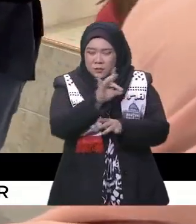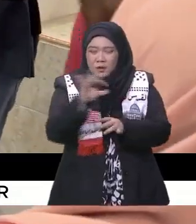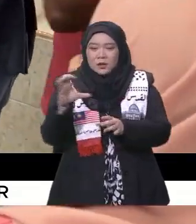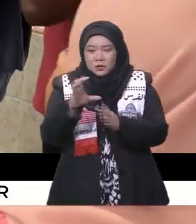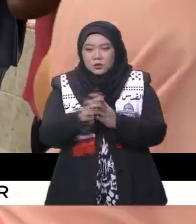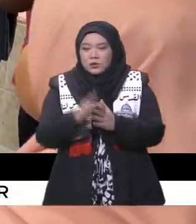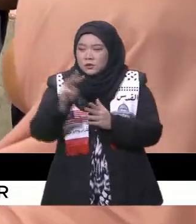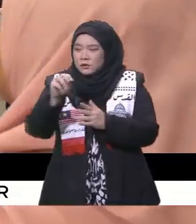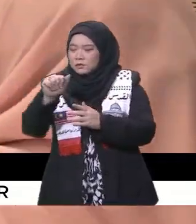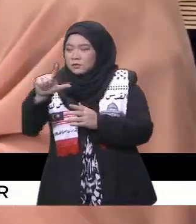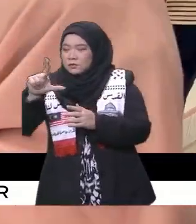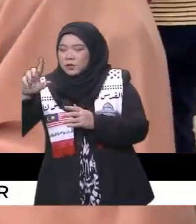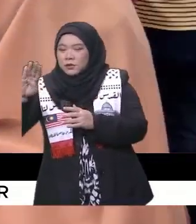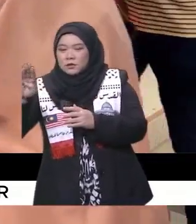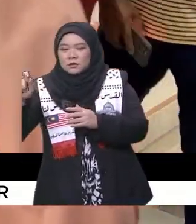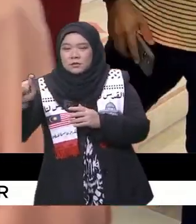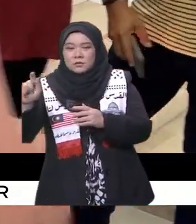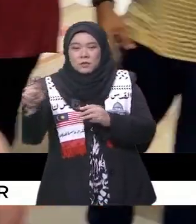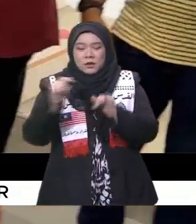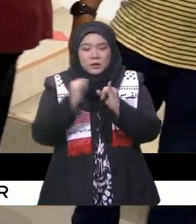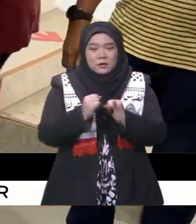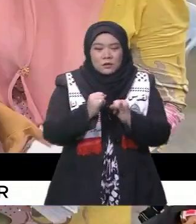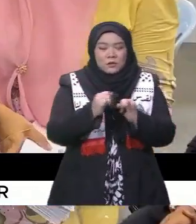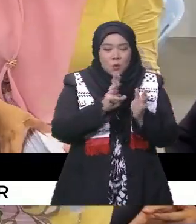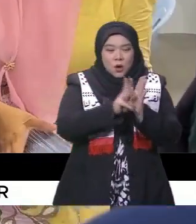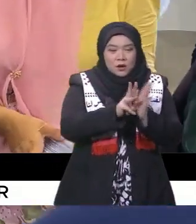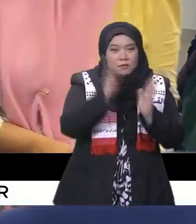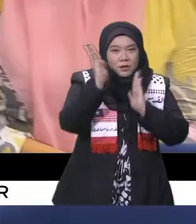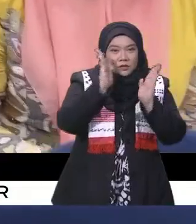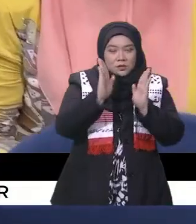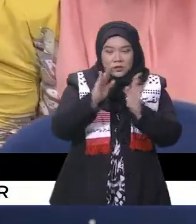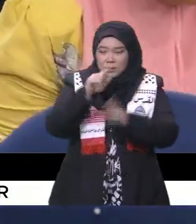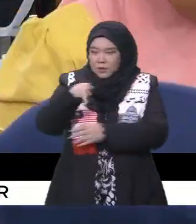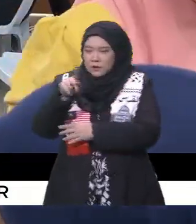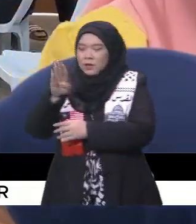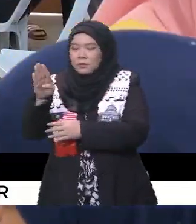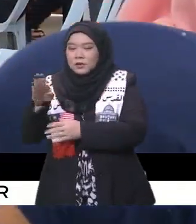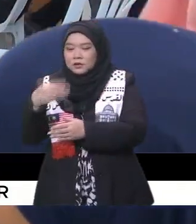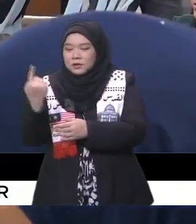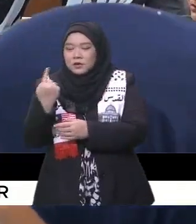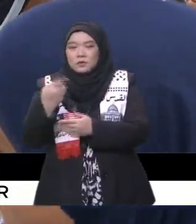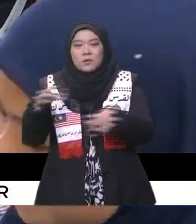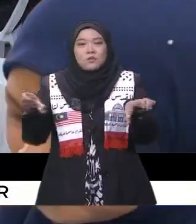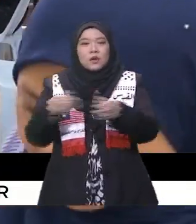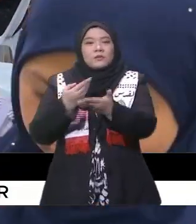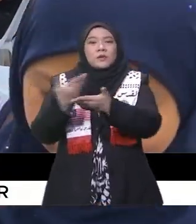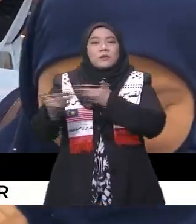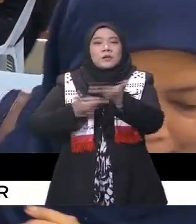85011 dan Wakil Tetap Malaysia ke PBB sentiasa mengadakan perbincangan.